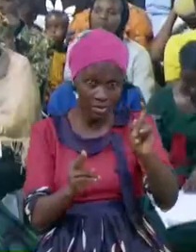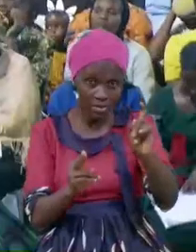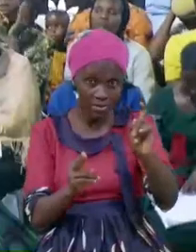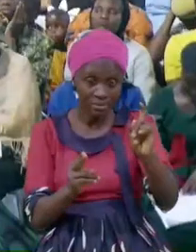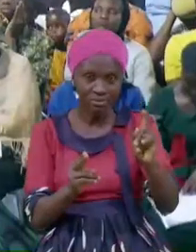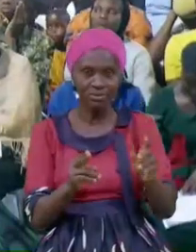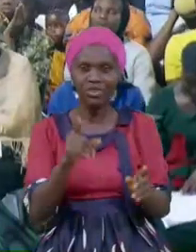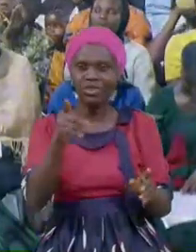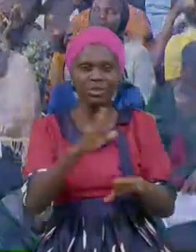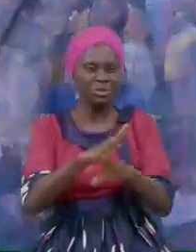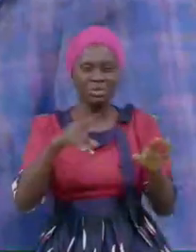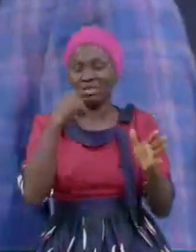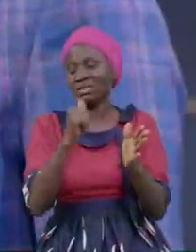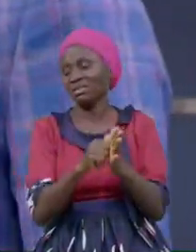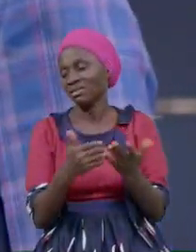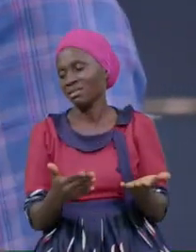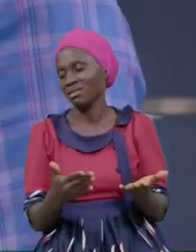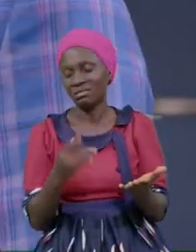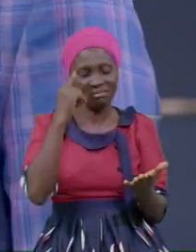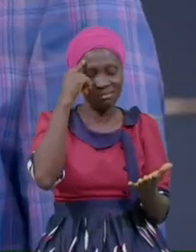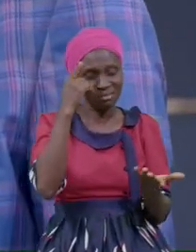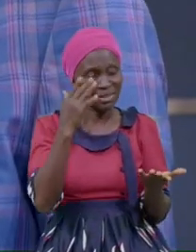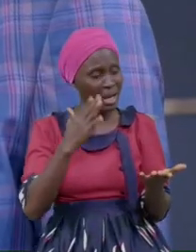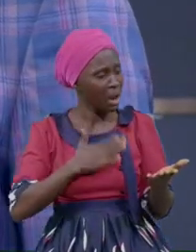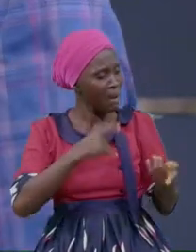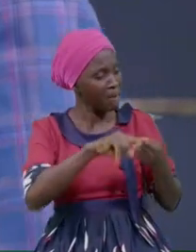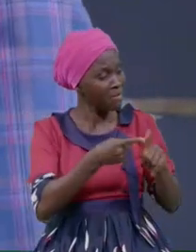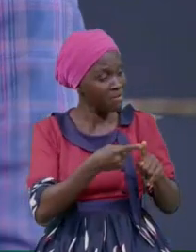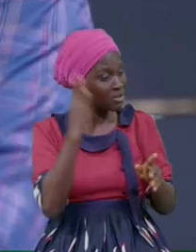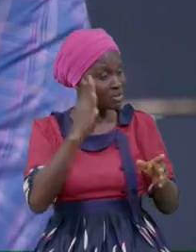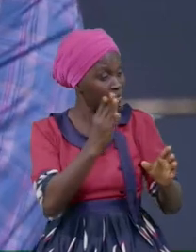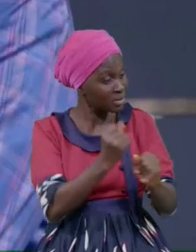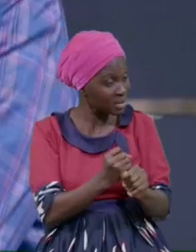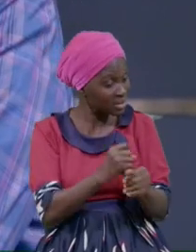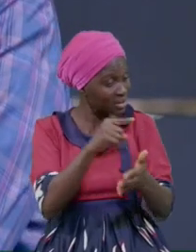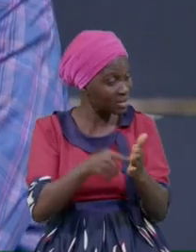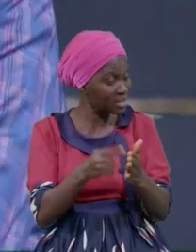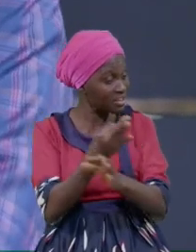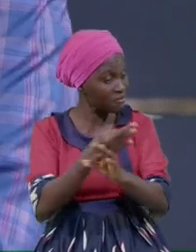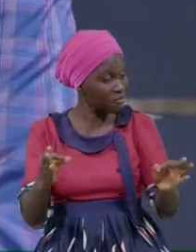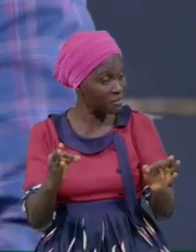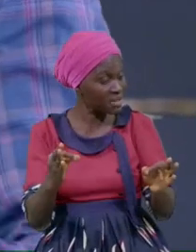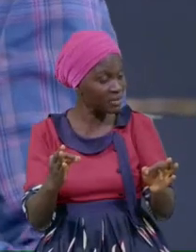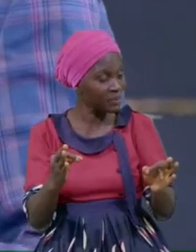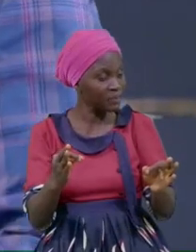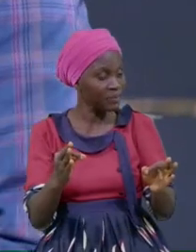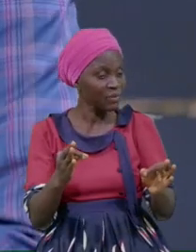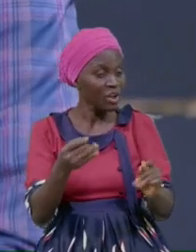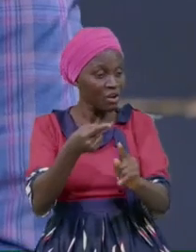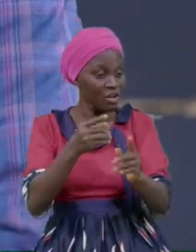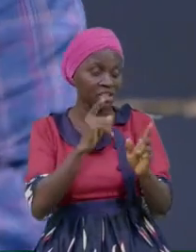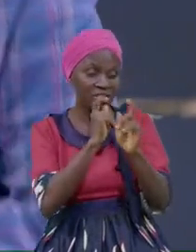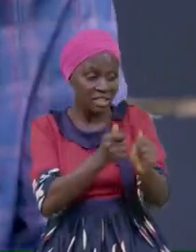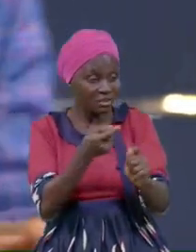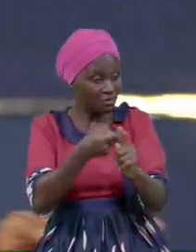Vous ne dites pas. Bon, mon ami, est-ce que tu veux recevoir cette offre gratuite du gouvernement de notre État?